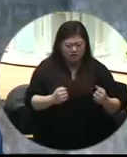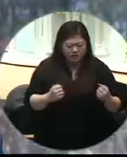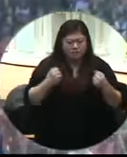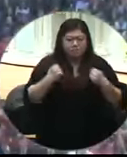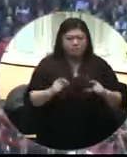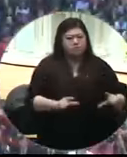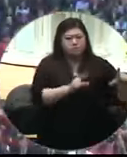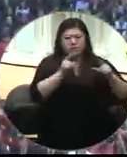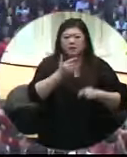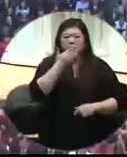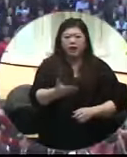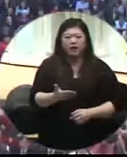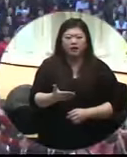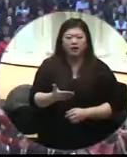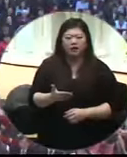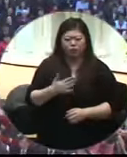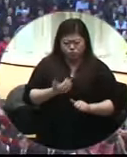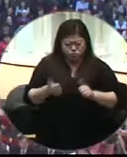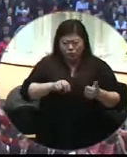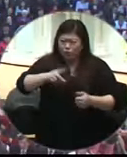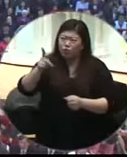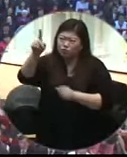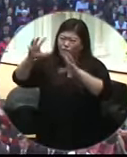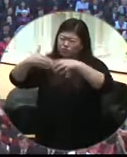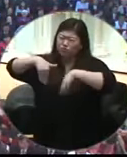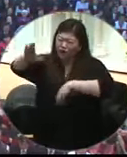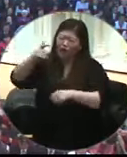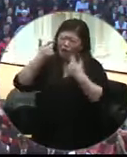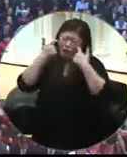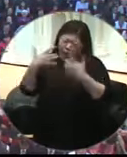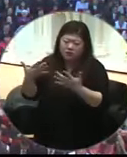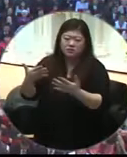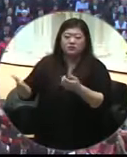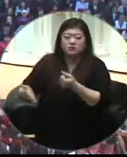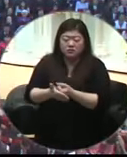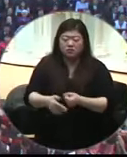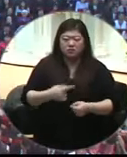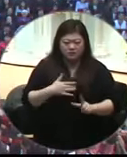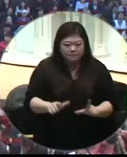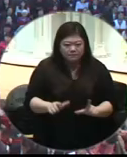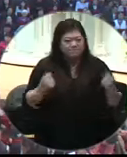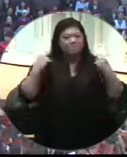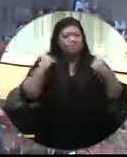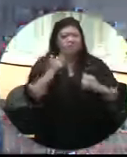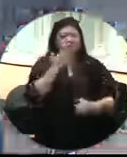그랬어요. 더하여 주시리라. 이까지 가야 돼요, 믿음이. 아시겠어요?